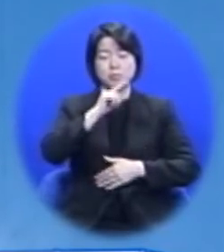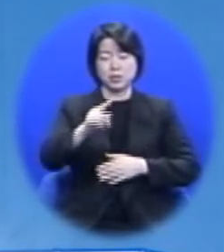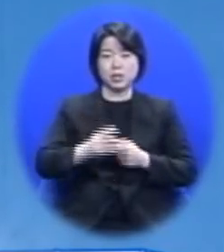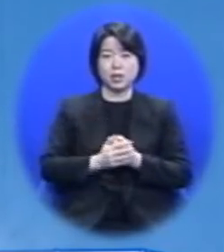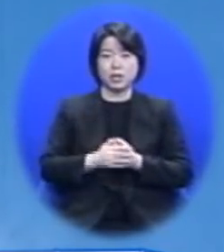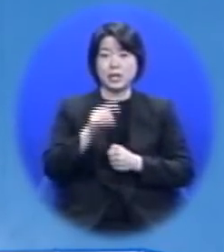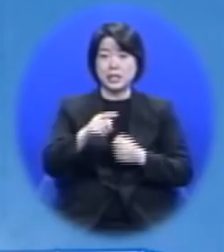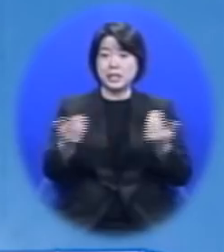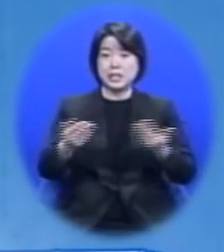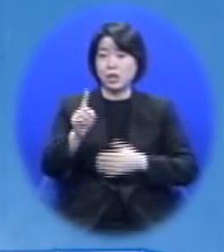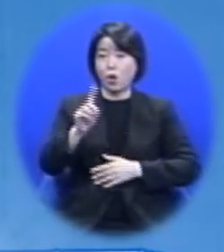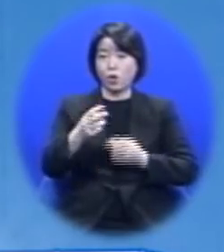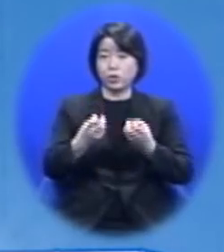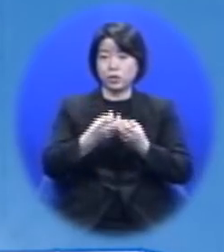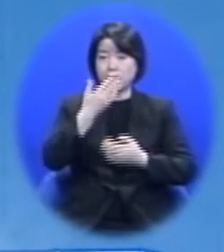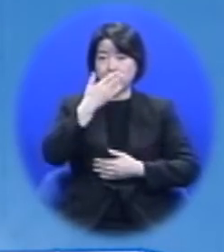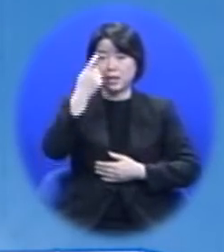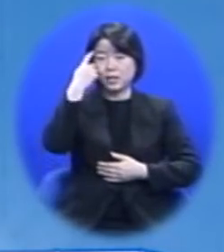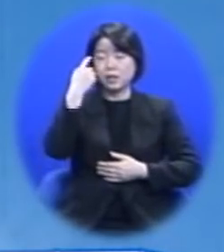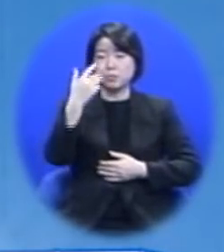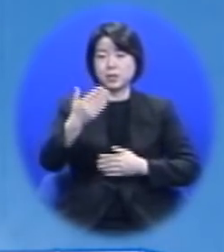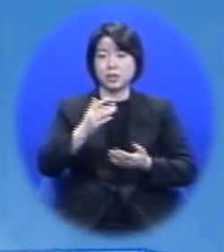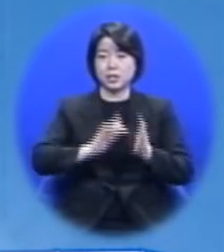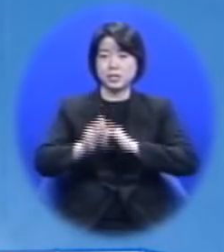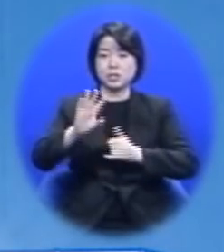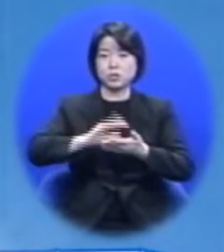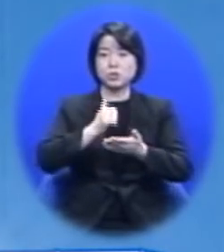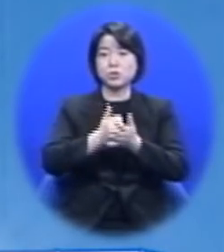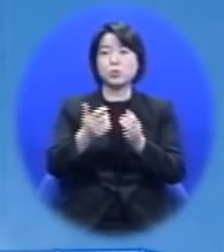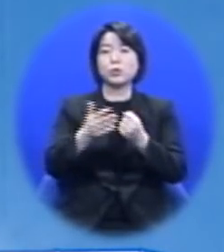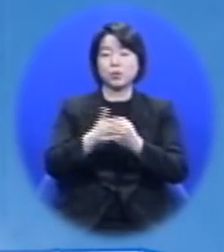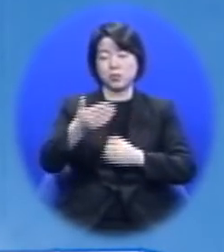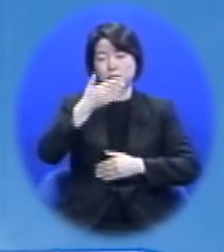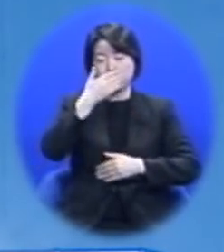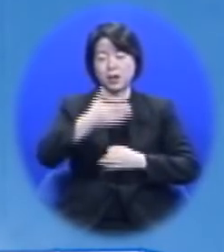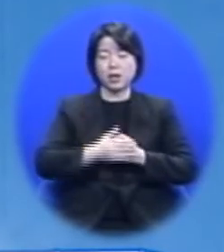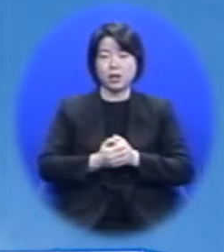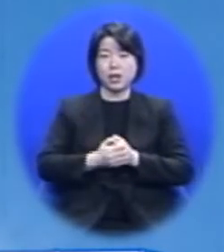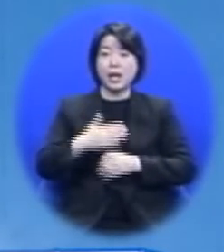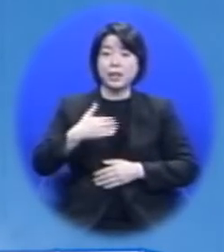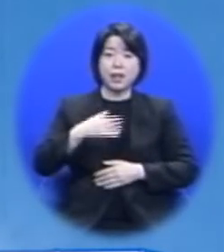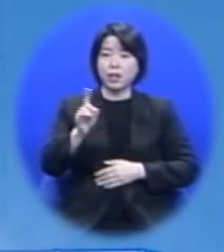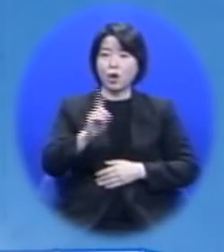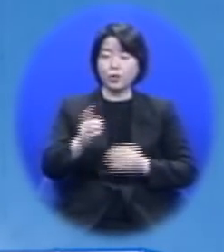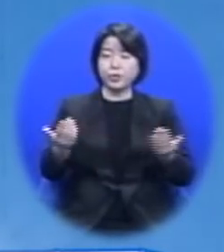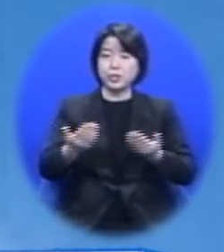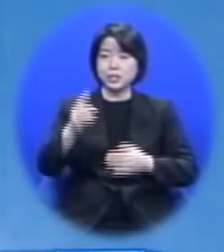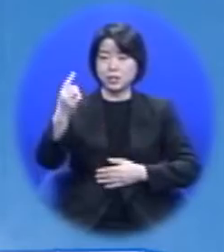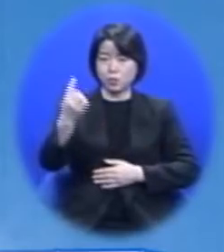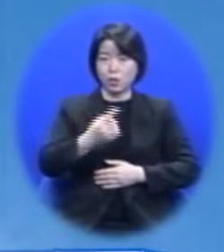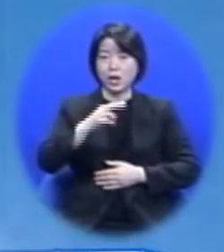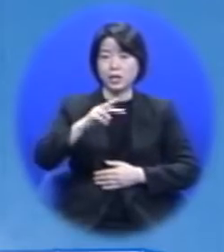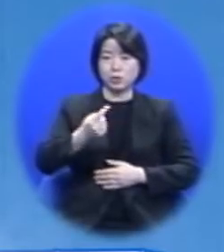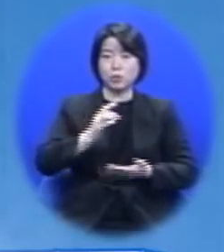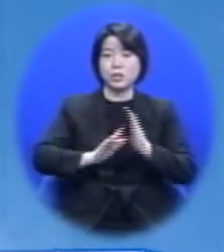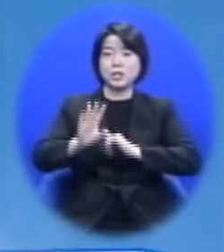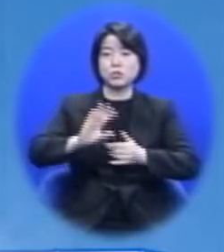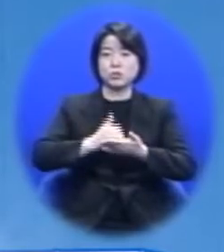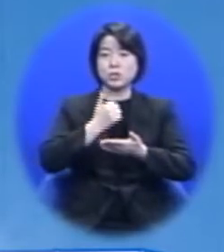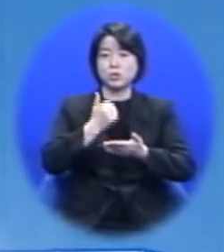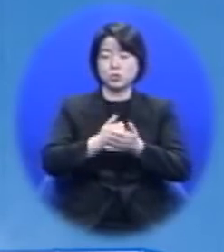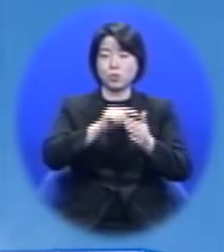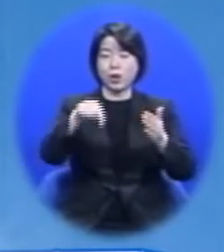이 일이 어떻게 가능하지요? 예수 그리스도로 가능한 거예요. 내게 어떤 일이 오든지 예수 그리스도